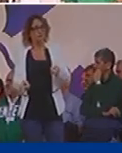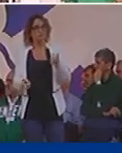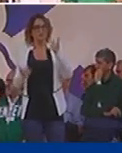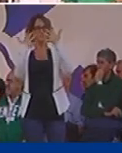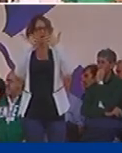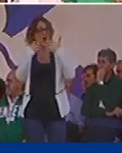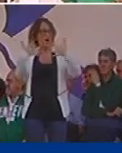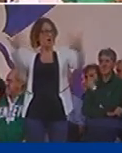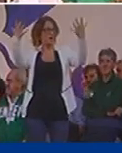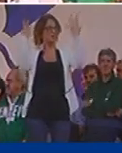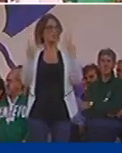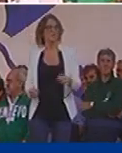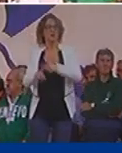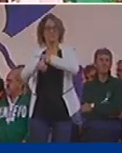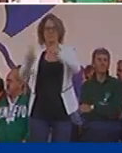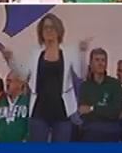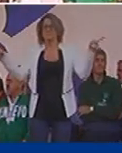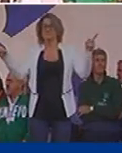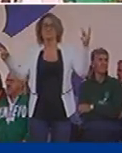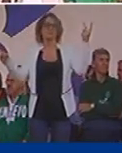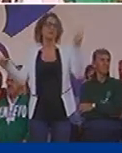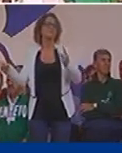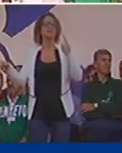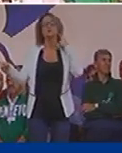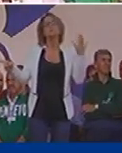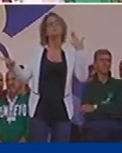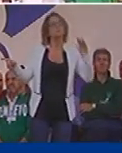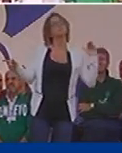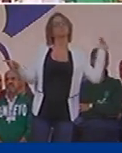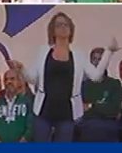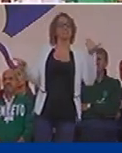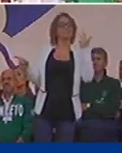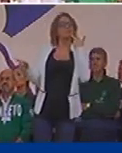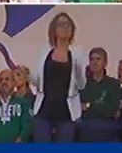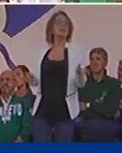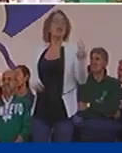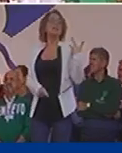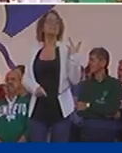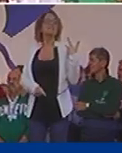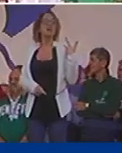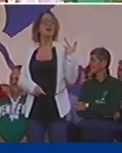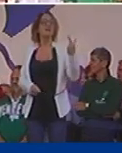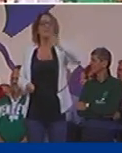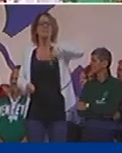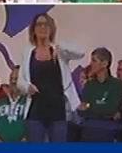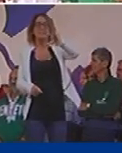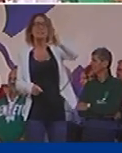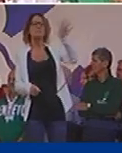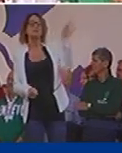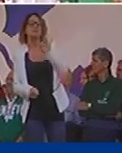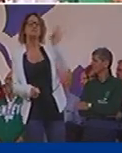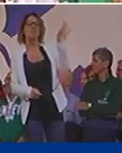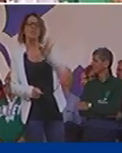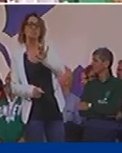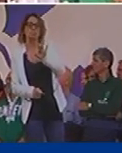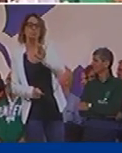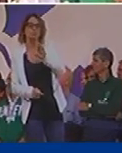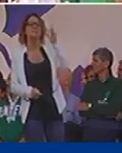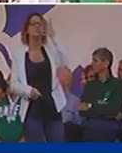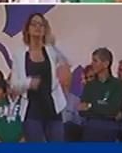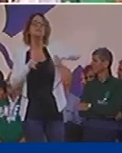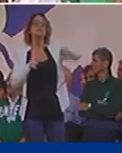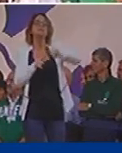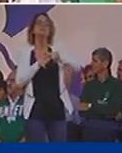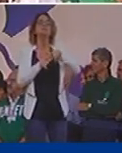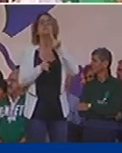marea alla faccia di tutto e di tutti, quando 3 anni fa eravamo al 3% e se non avessimo superato